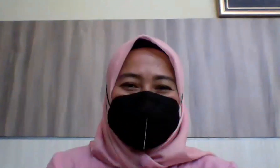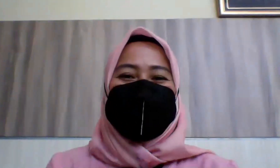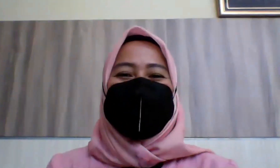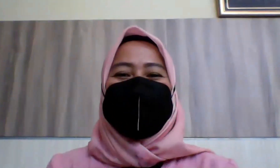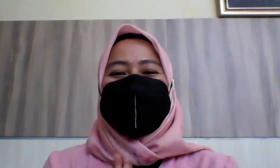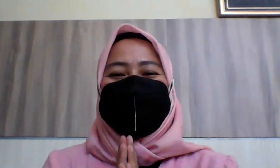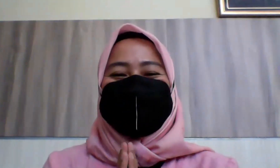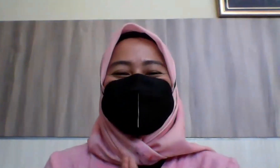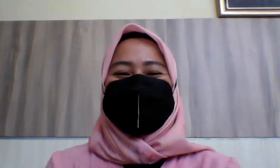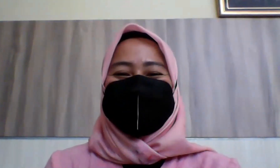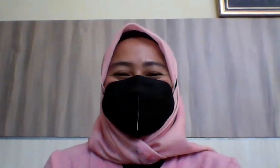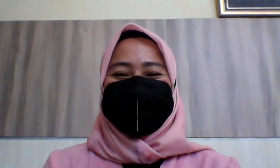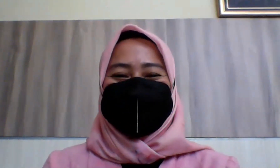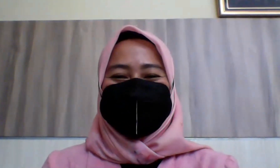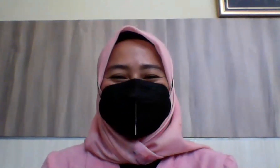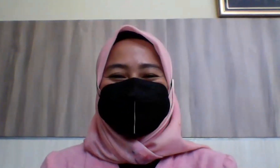terima kasih banyak. Ini